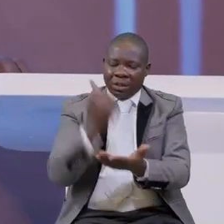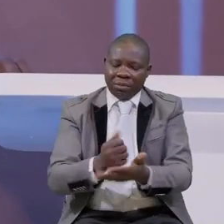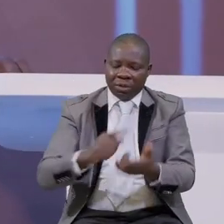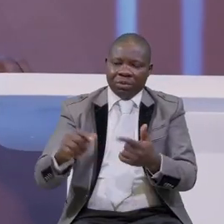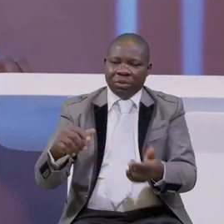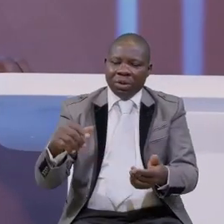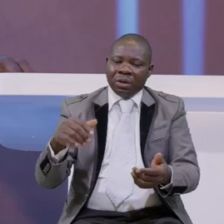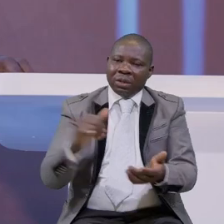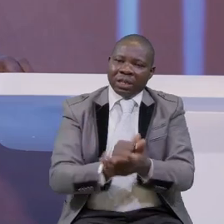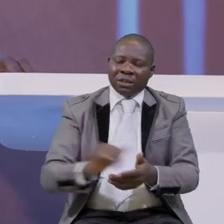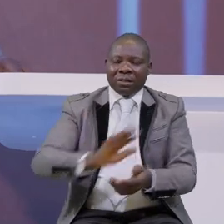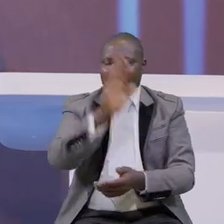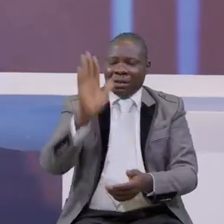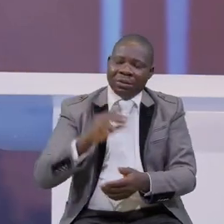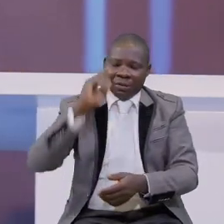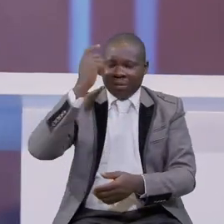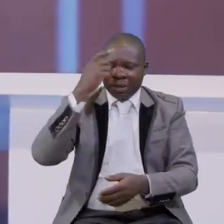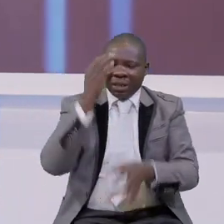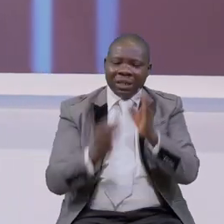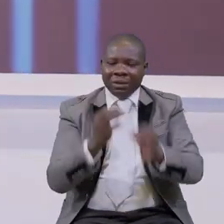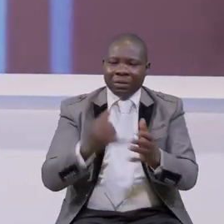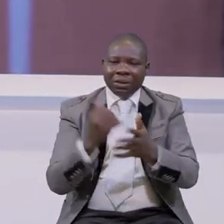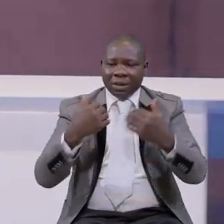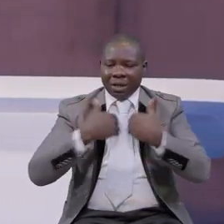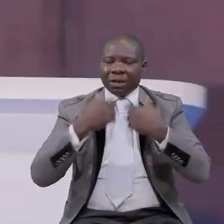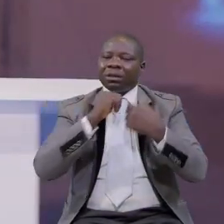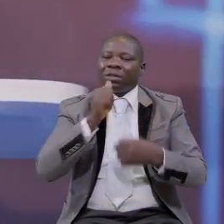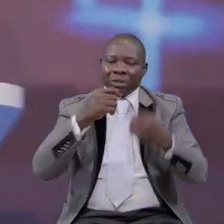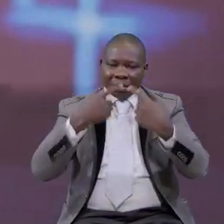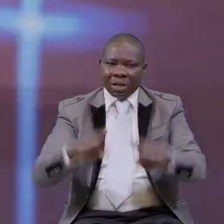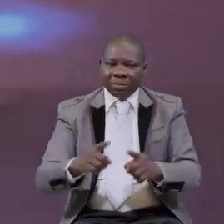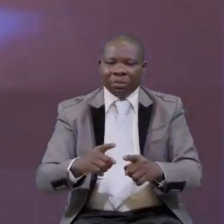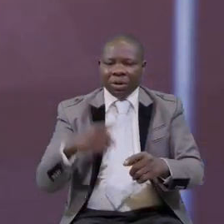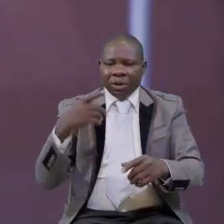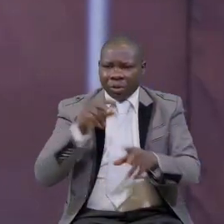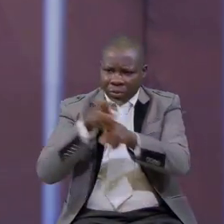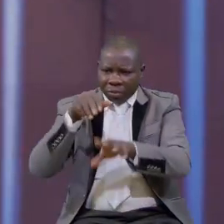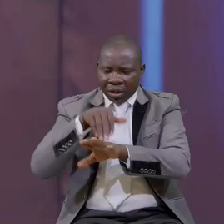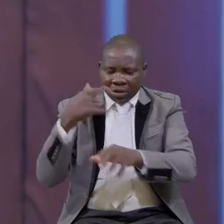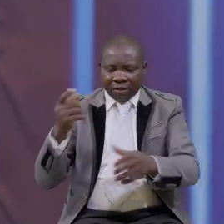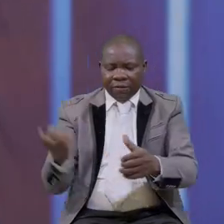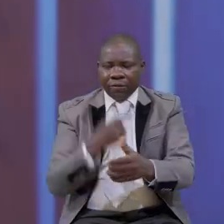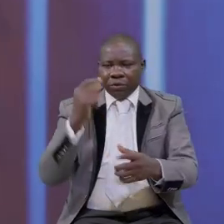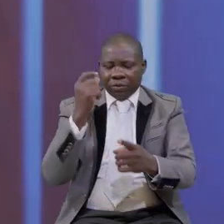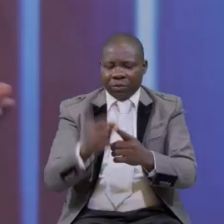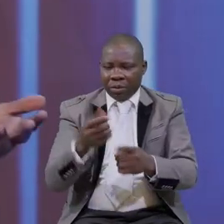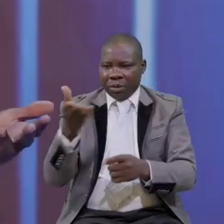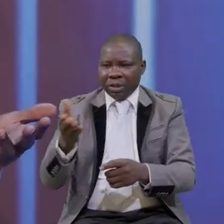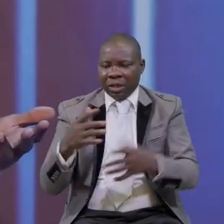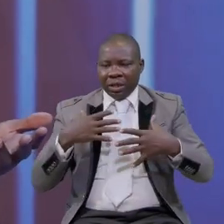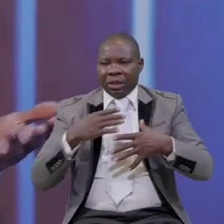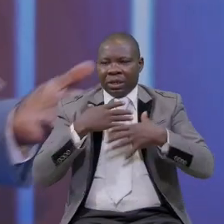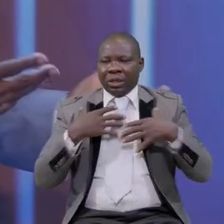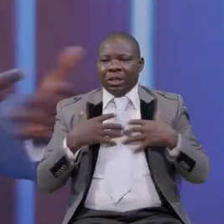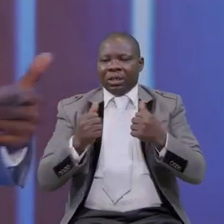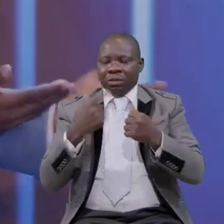Peu importe, même si ça n'a pas encore été accompli. Regardez la première phrase, guérissez les malades. Rappelez-vous,